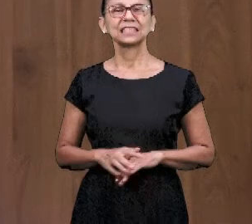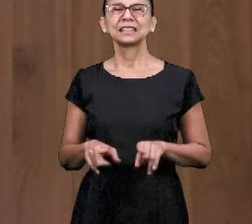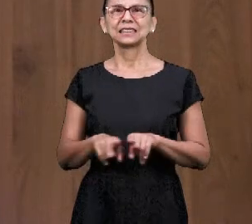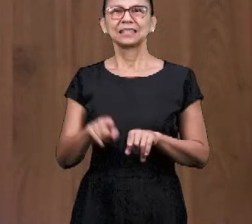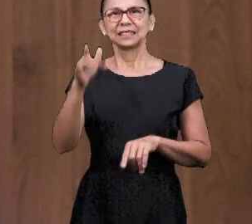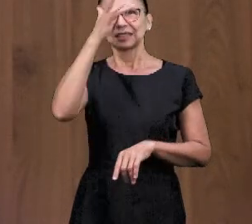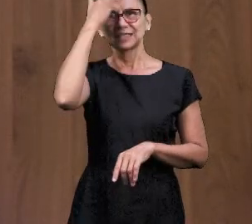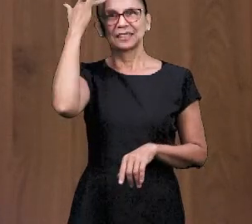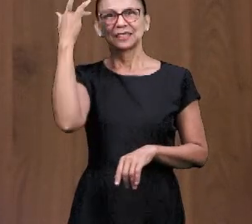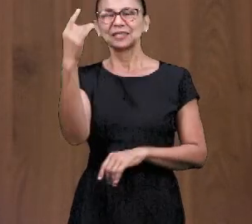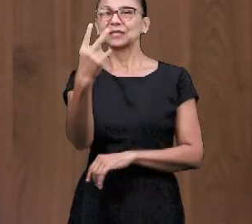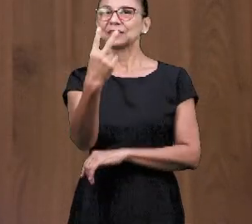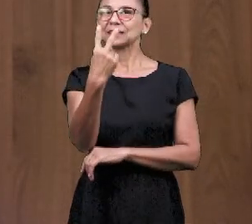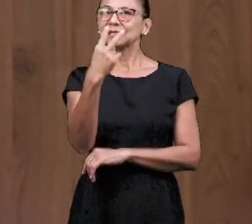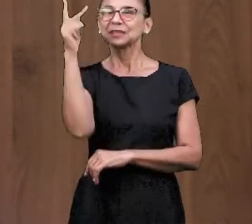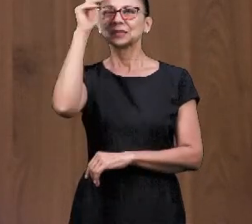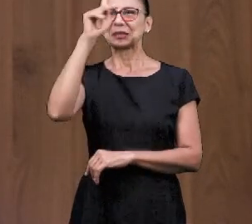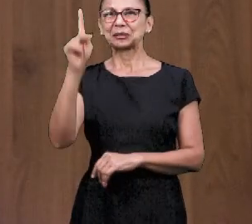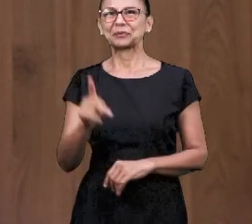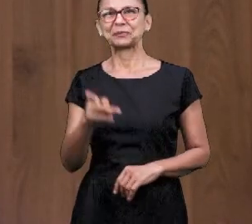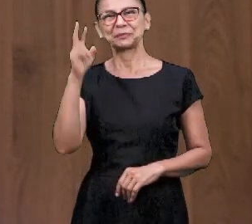dans la paix du Seigneur Jésus.